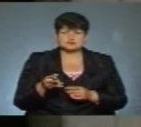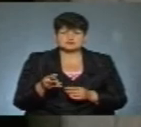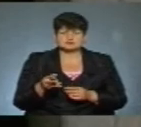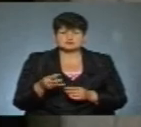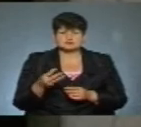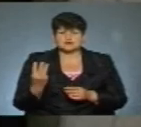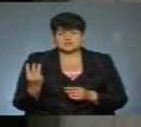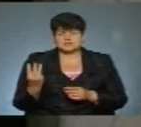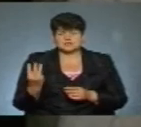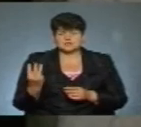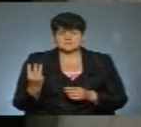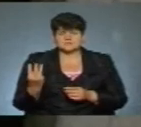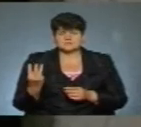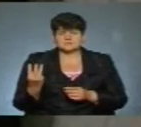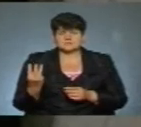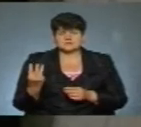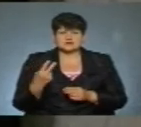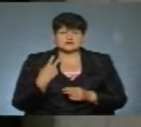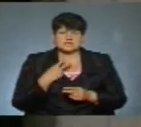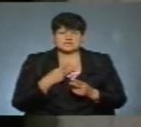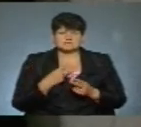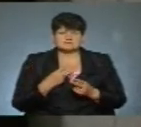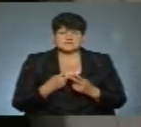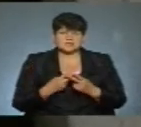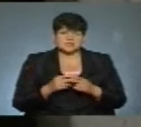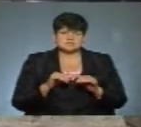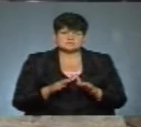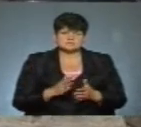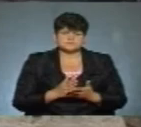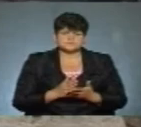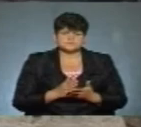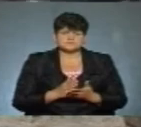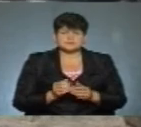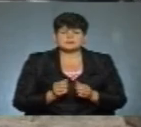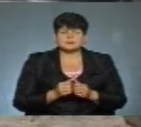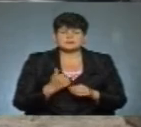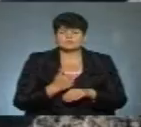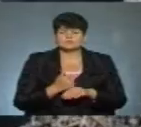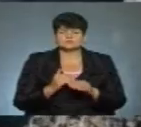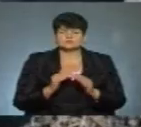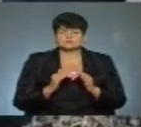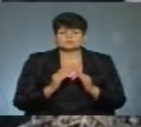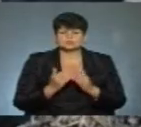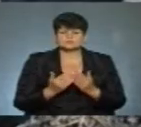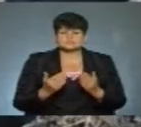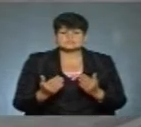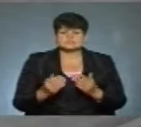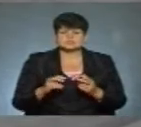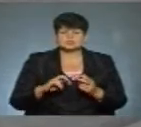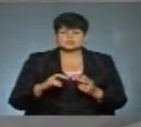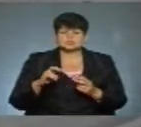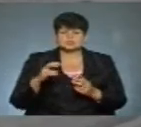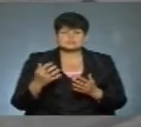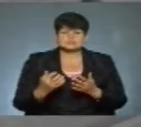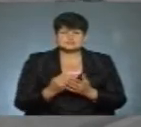133, якщо я не помиляюся, кримінальні справи знаходяться. Біля головної будівлі музею під час ремонту сходів знайшли